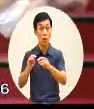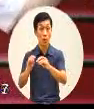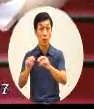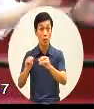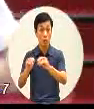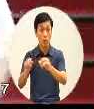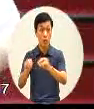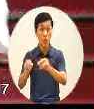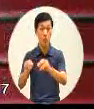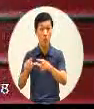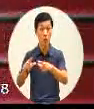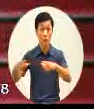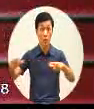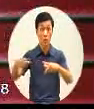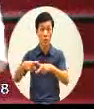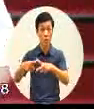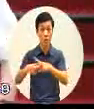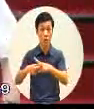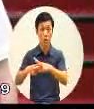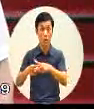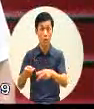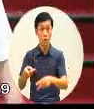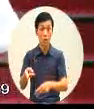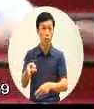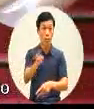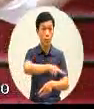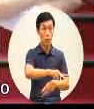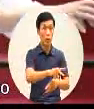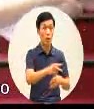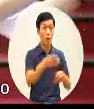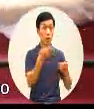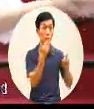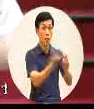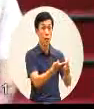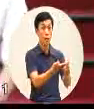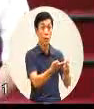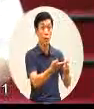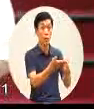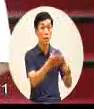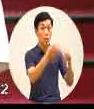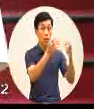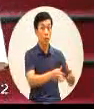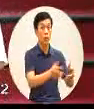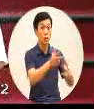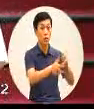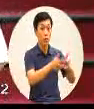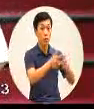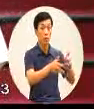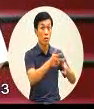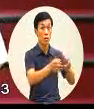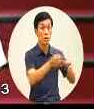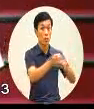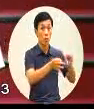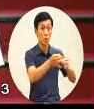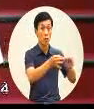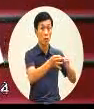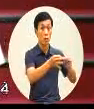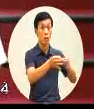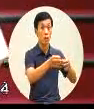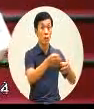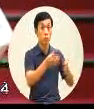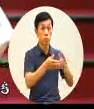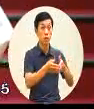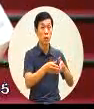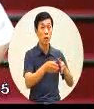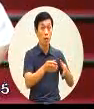容积然后来移转给我们的建商需要的，所以说把这边的容积移转到给他们盖20楼，能